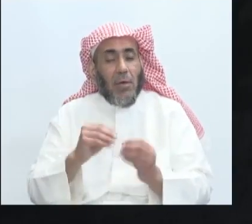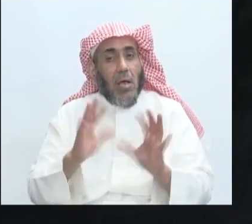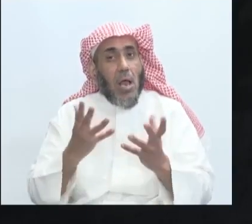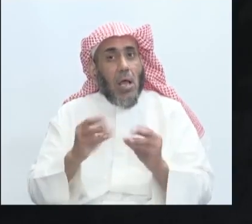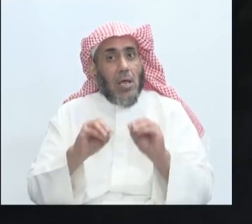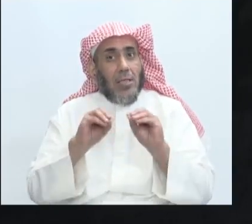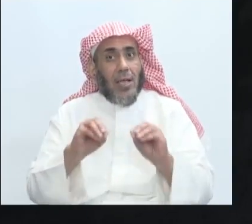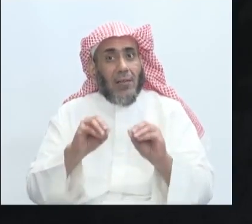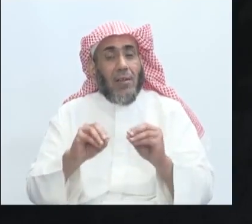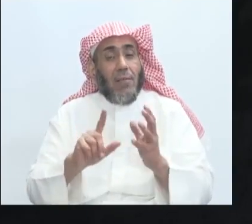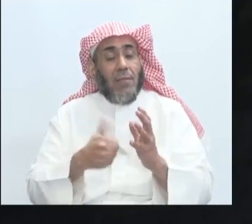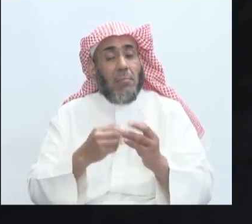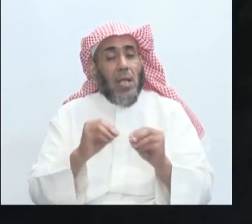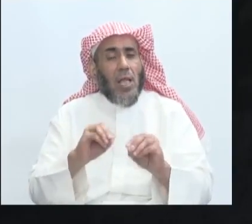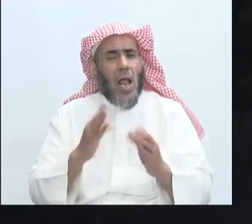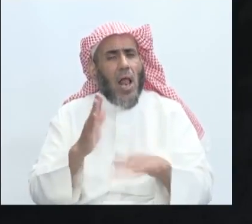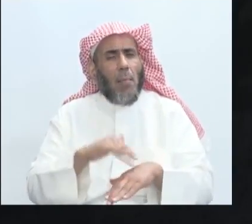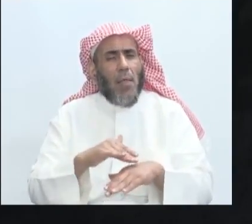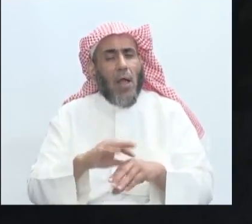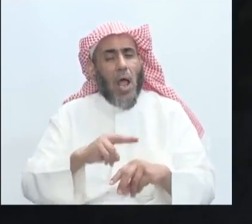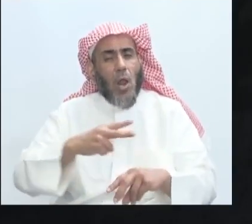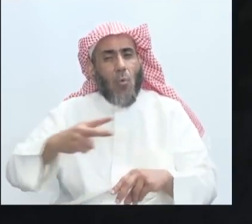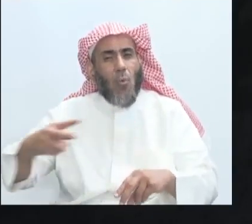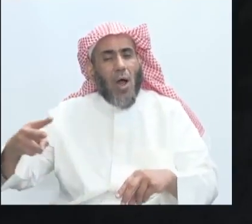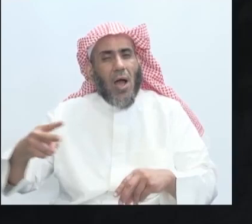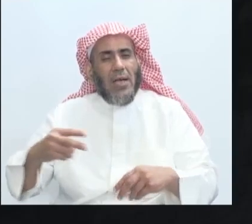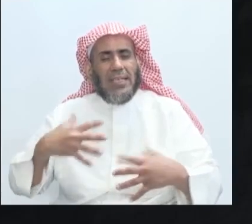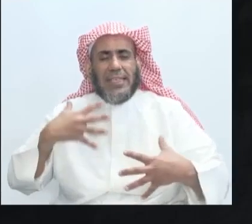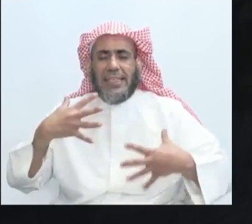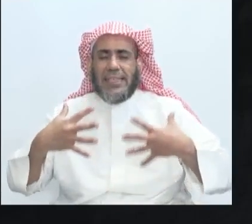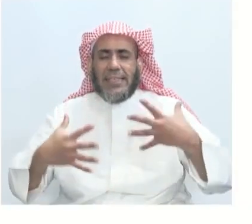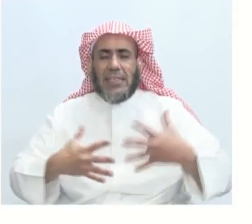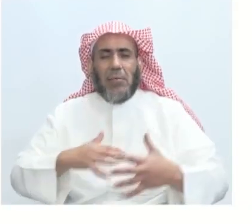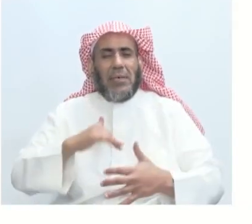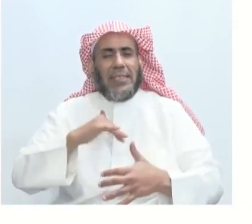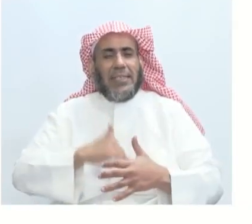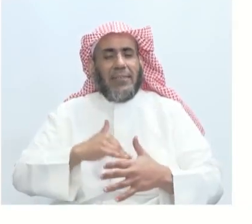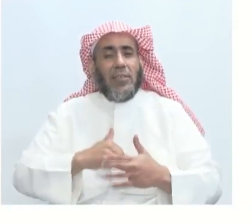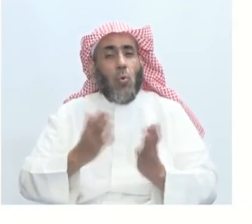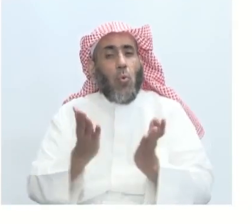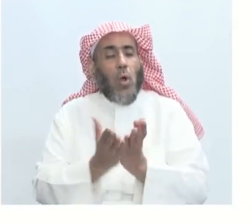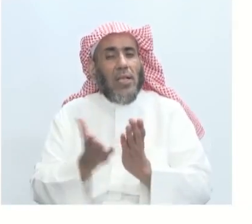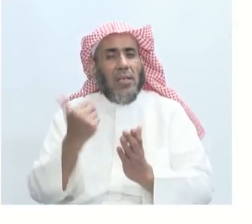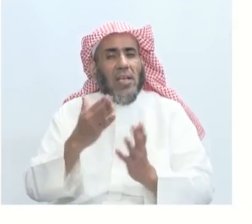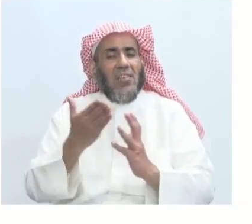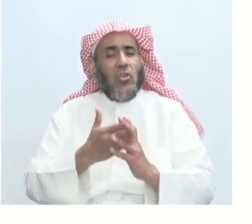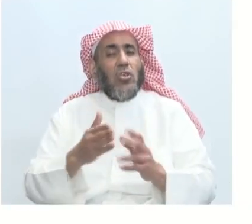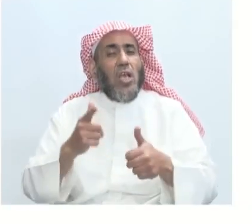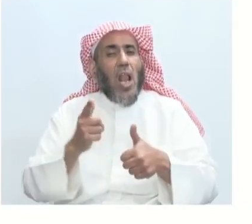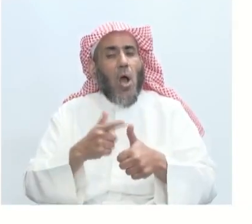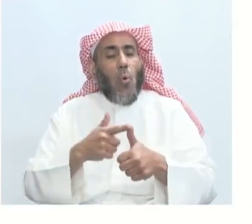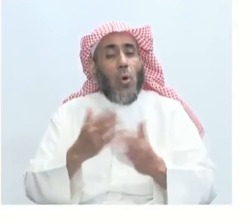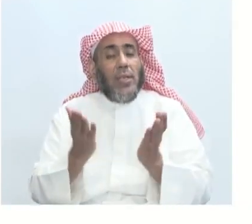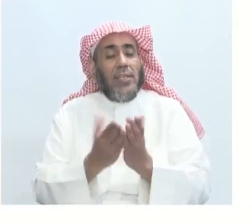تعرفنا في بدايته على انواع الاضطرابات النفسيه وكان الدرس السابق في جزئه الاول في درسنا